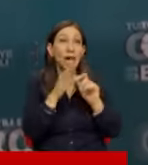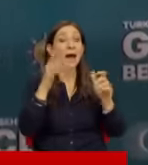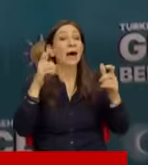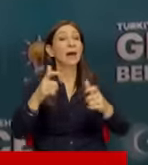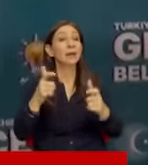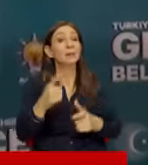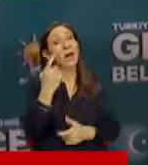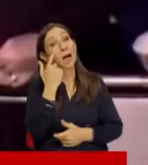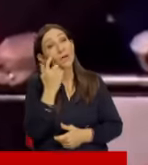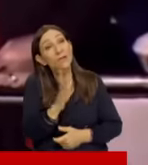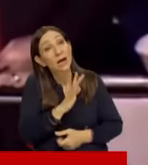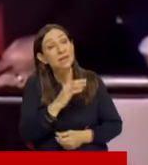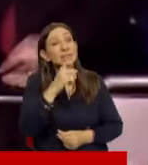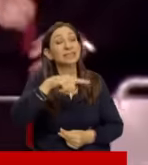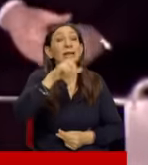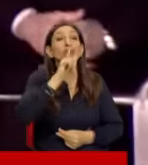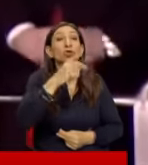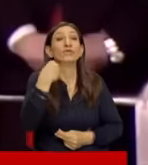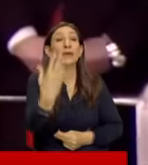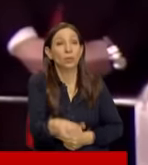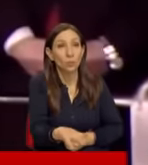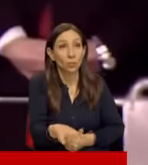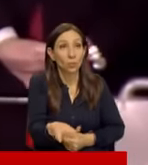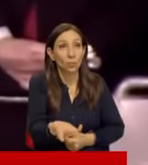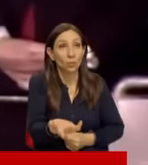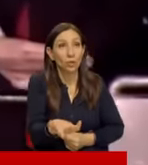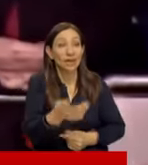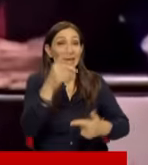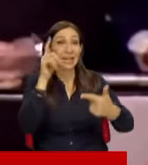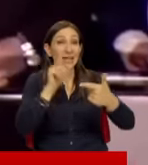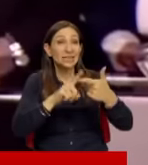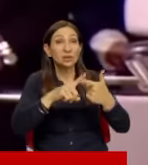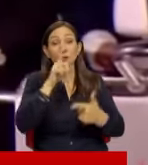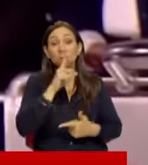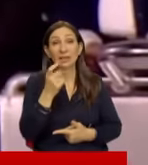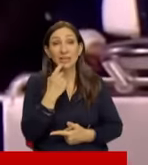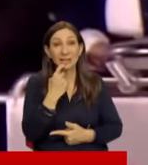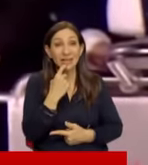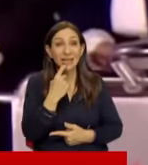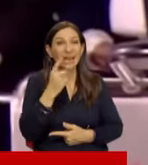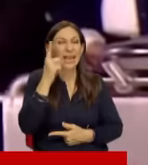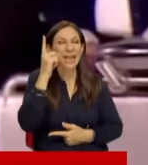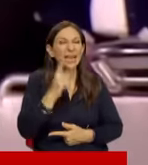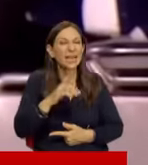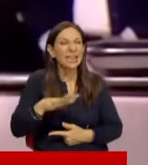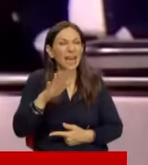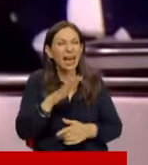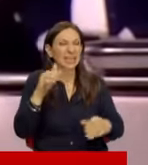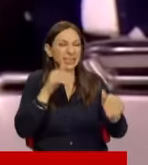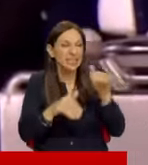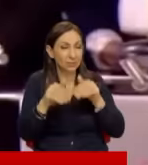olanda bir hayır vardır. Size söz veriyorum, ikinci yüzyılın ilk genel